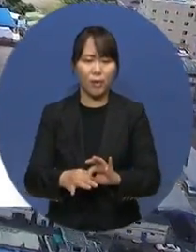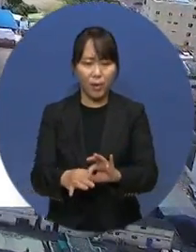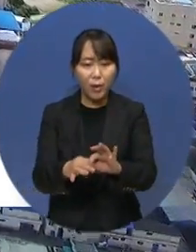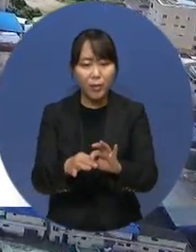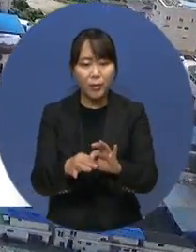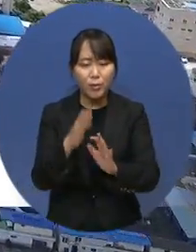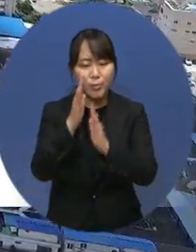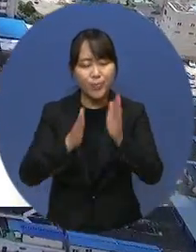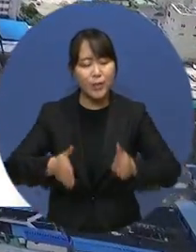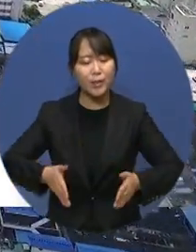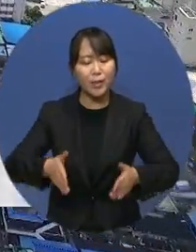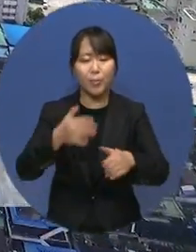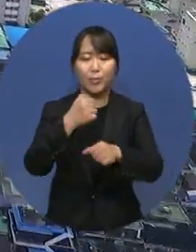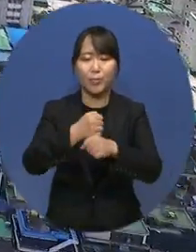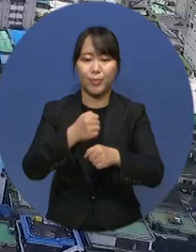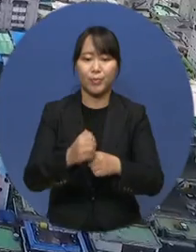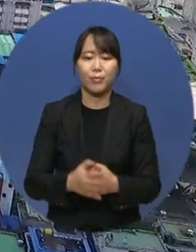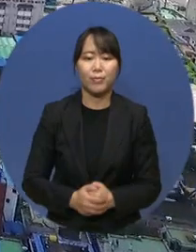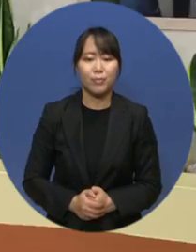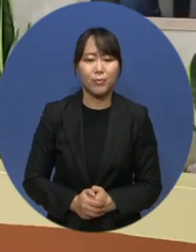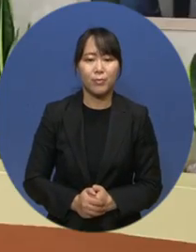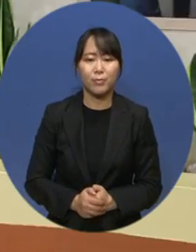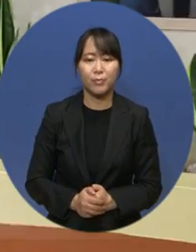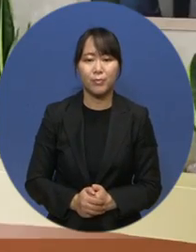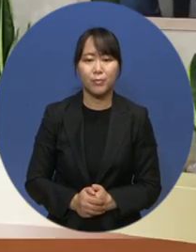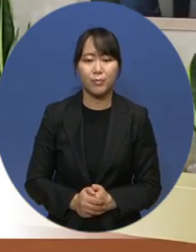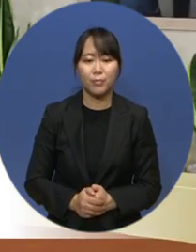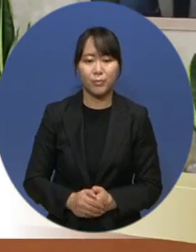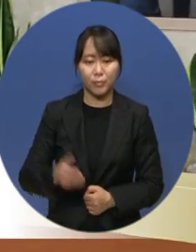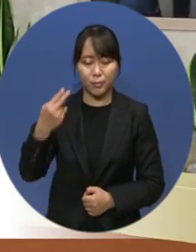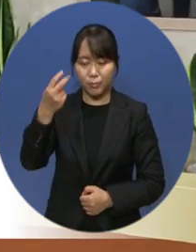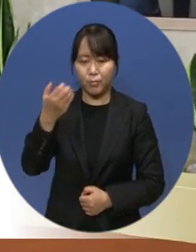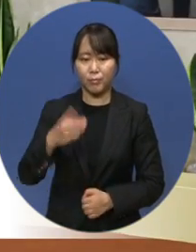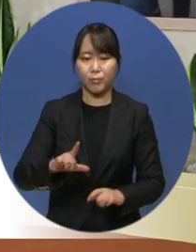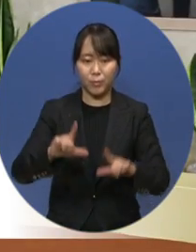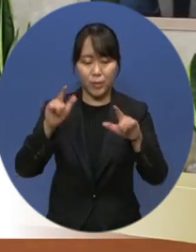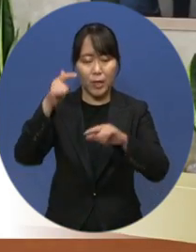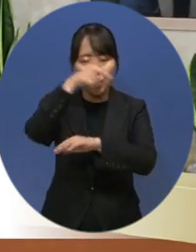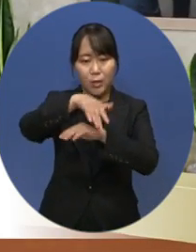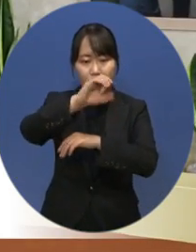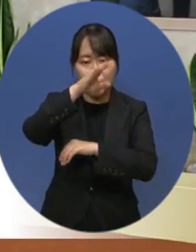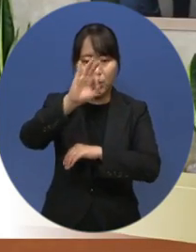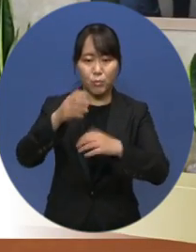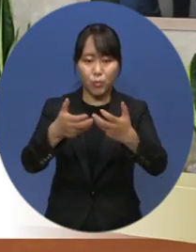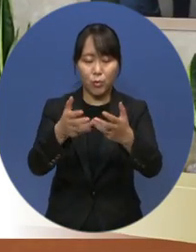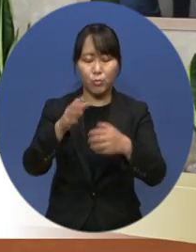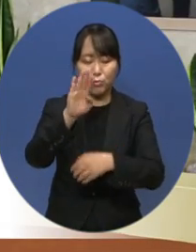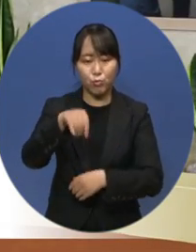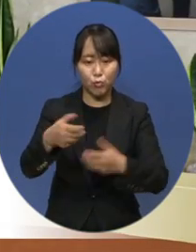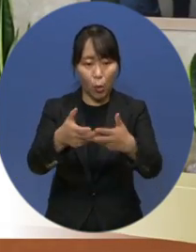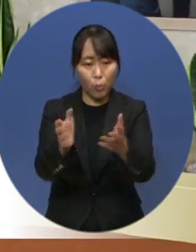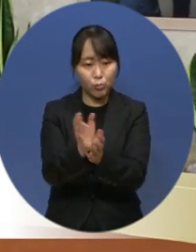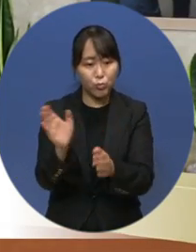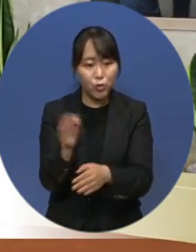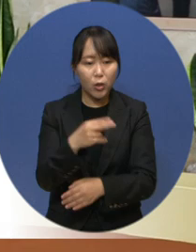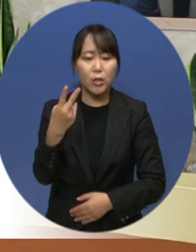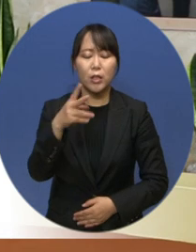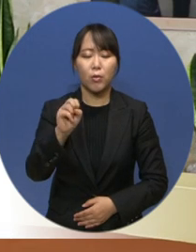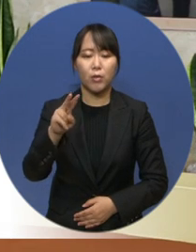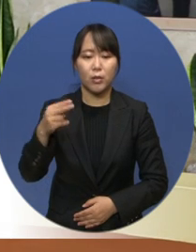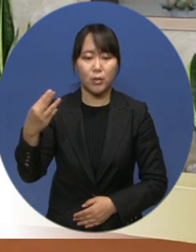정원 로드를 조성하게 됩니다. 지난 29일 기획재정부로부터 2023 순천만